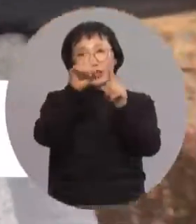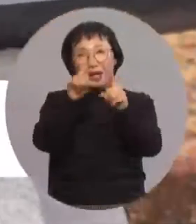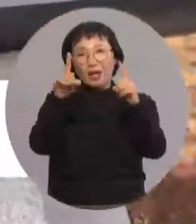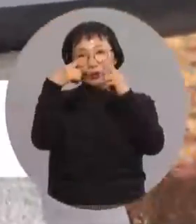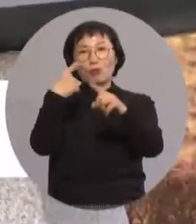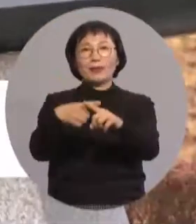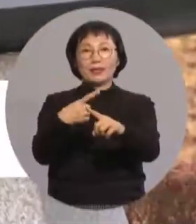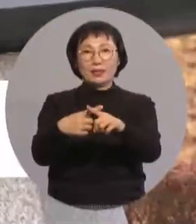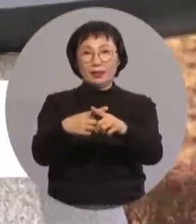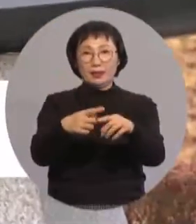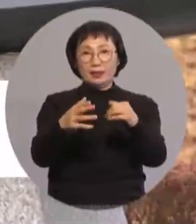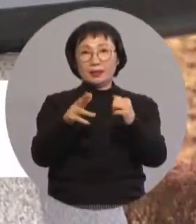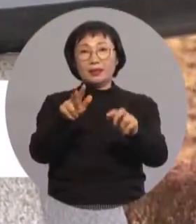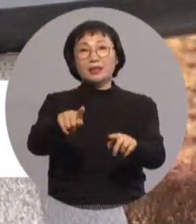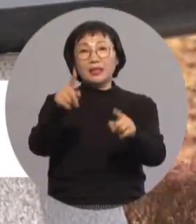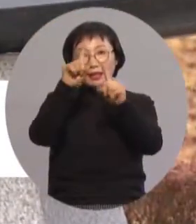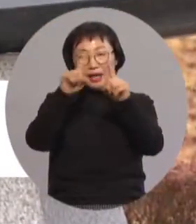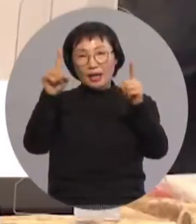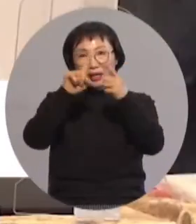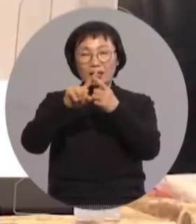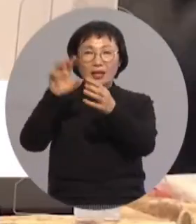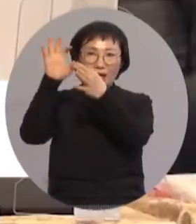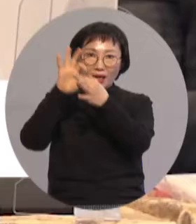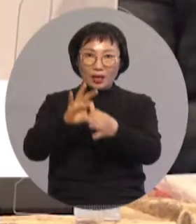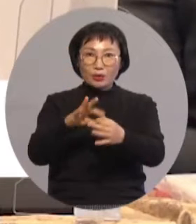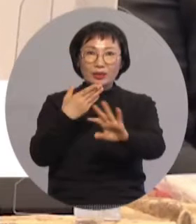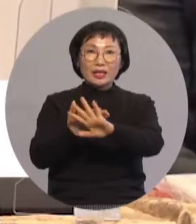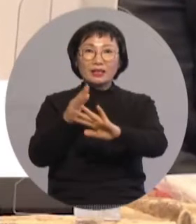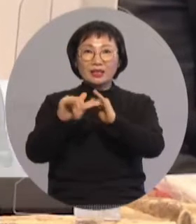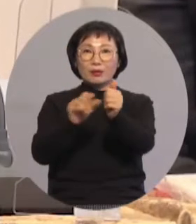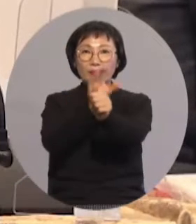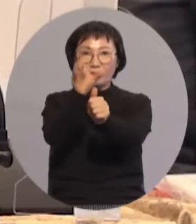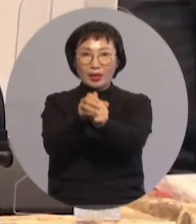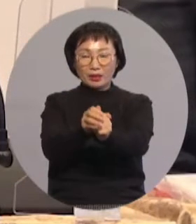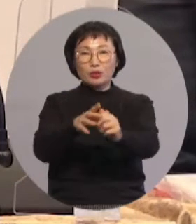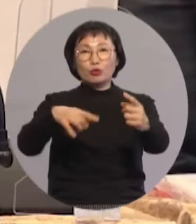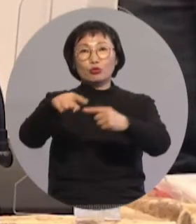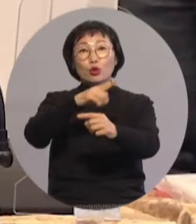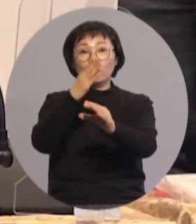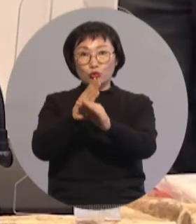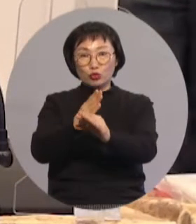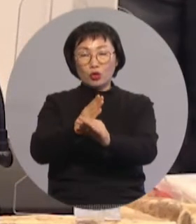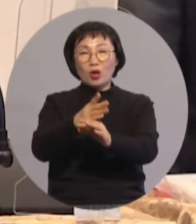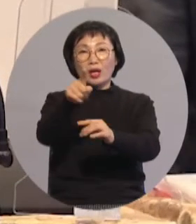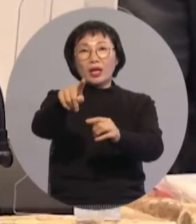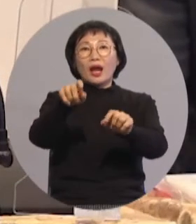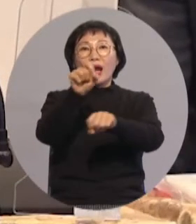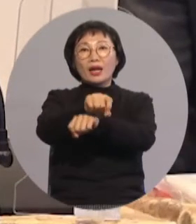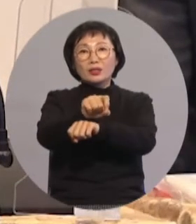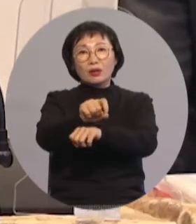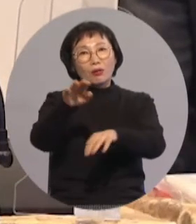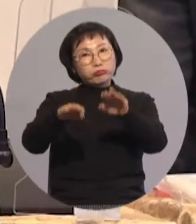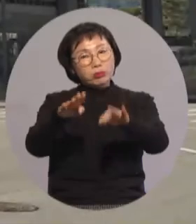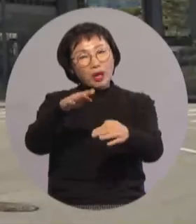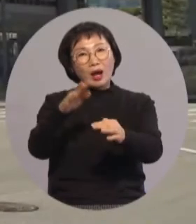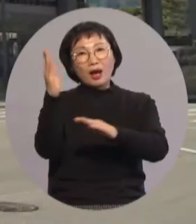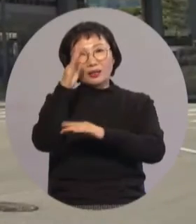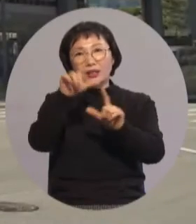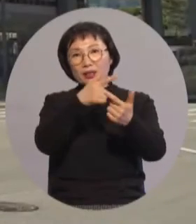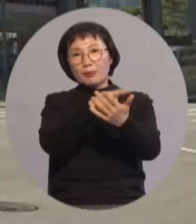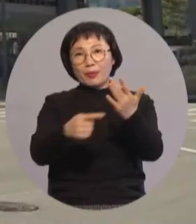상황입니다 이들 대학은 장기간 직무대리 체제로 운영되고 있어 학사 행정 찾을 과 이로 인한 학생들의 피해가 우여 되고